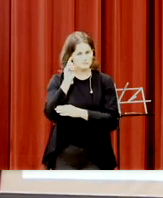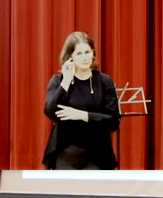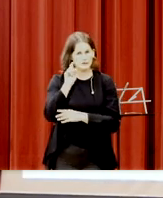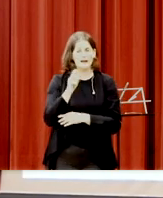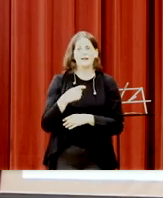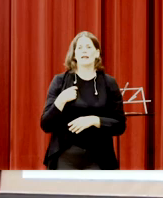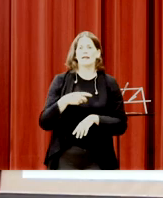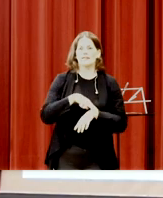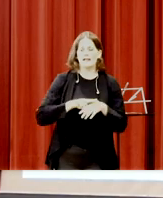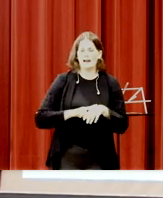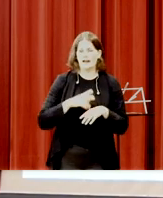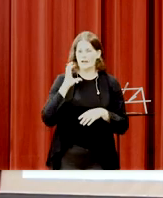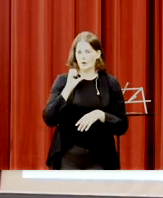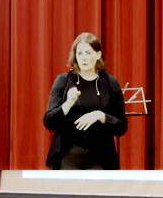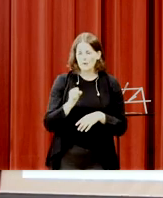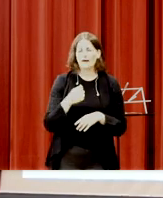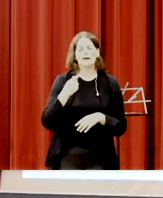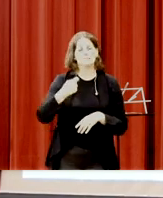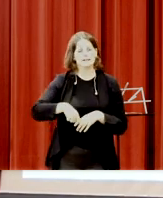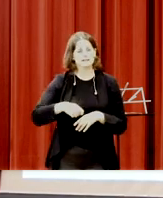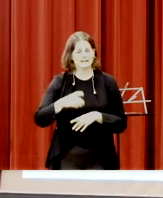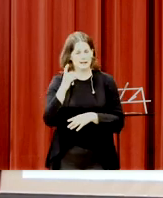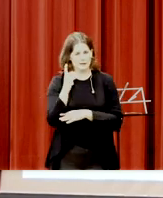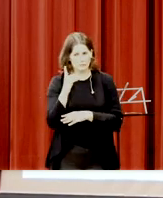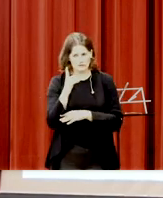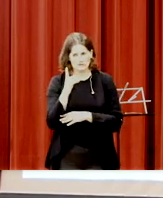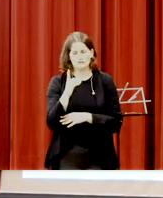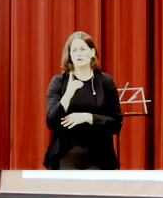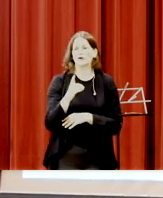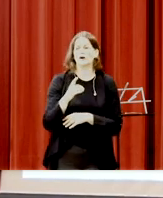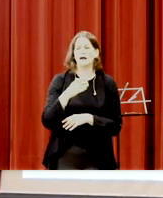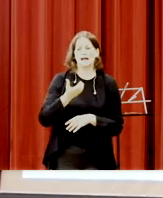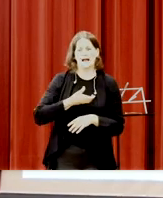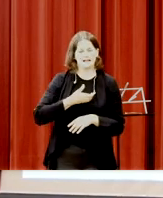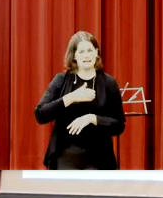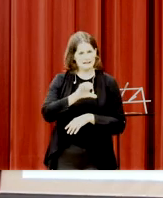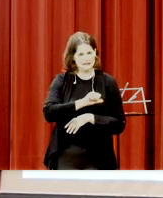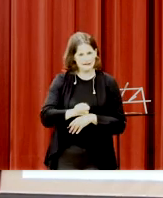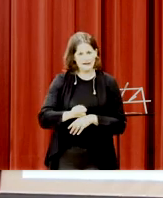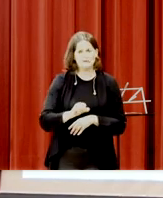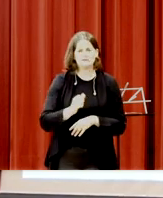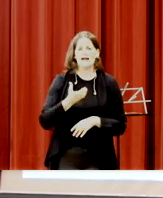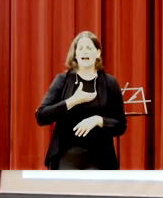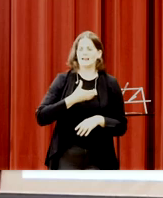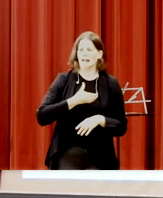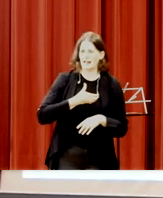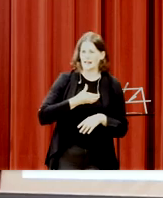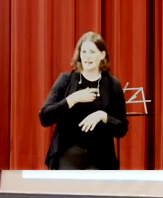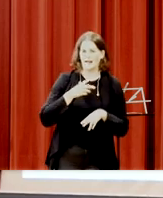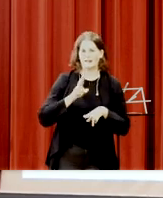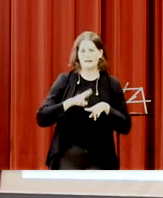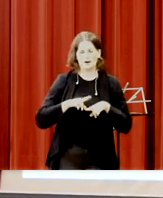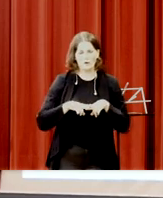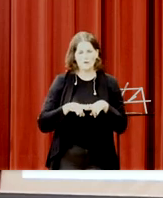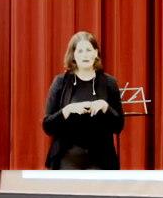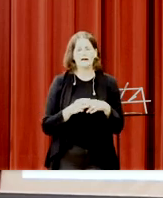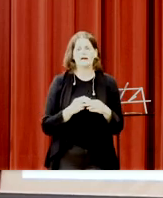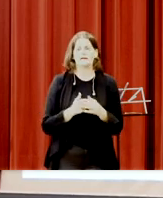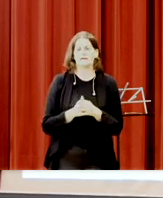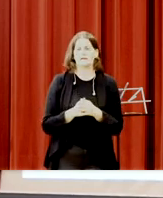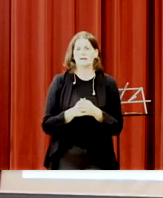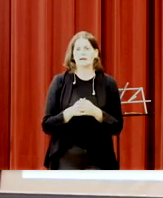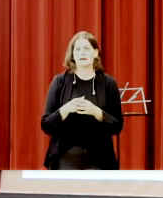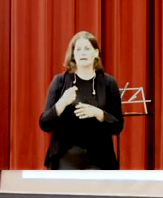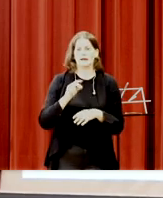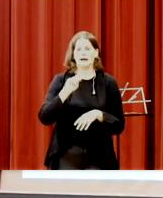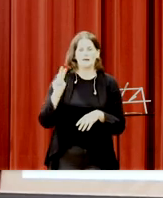Tarragona, la vicepresidenta primera del Parlament, totes aquestes persones amb el seu currículum